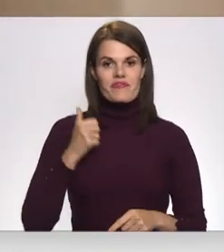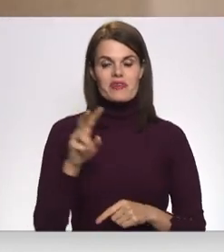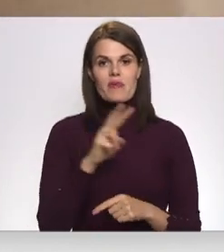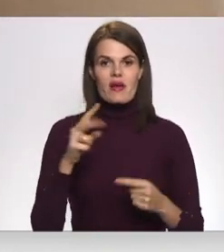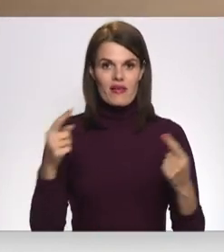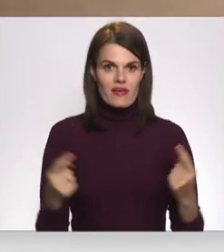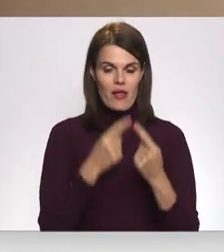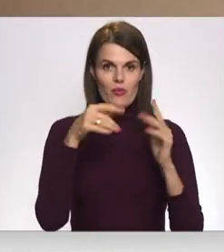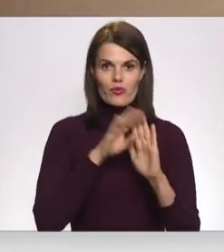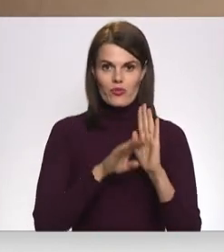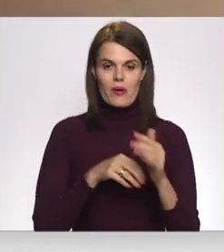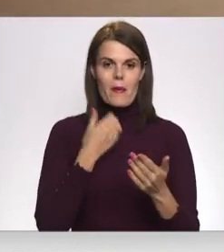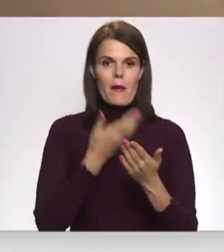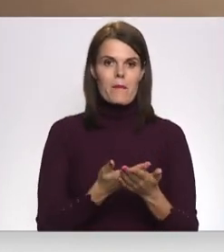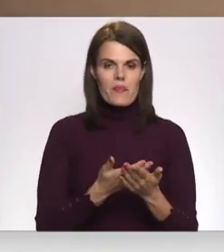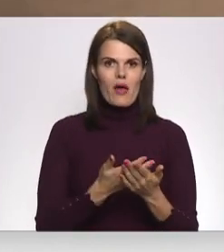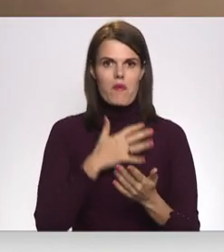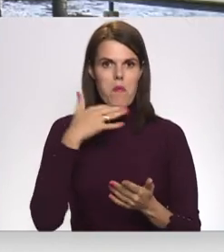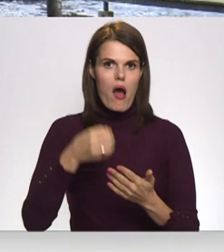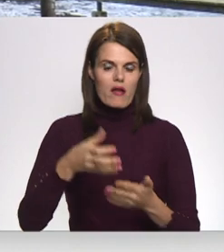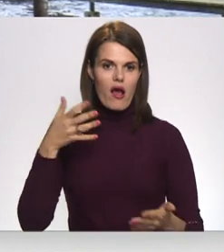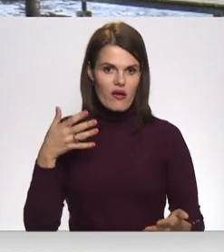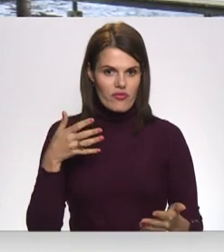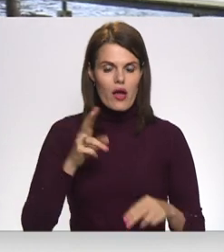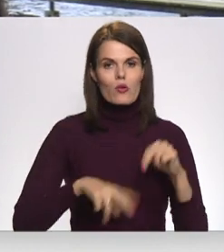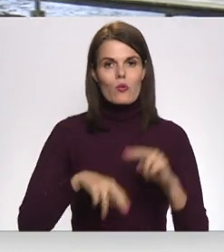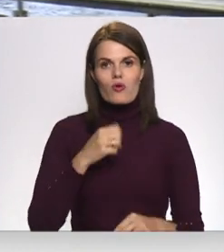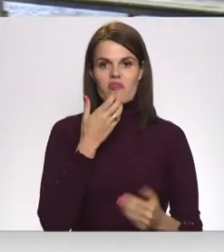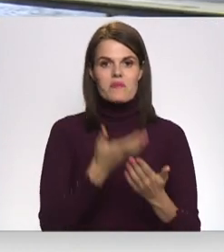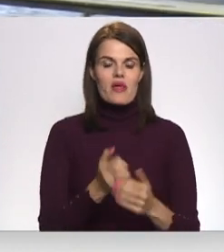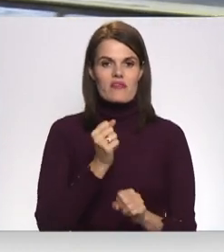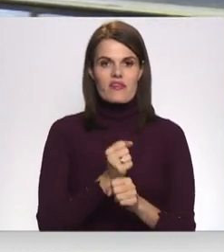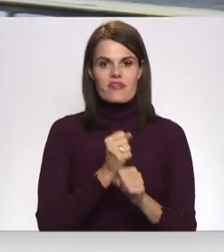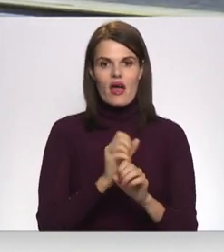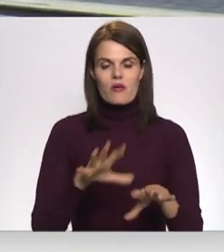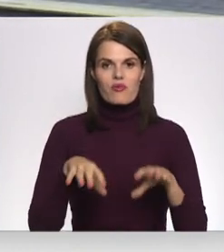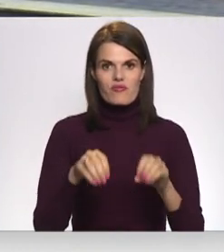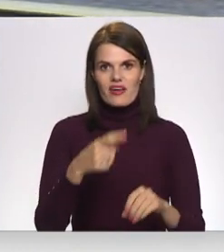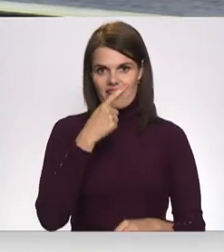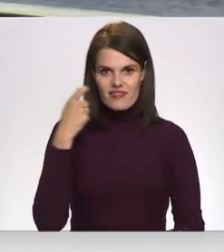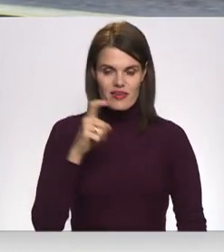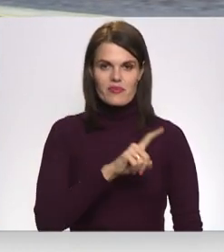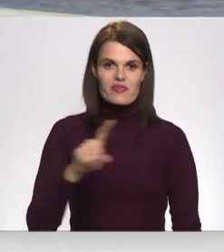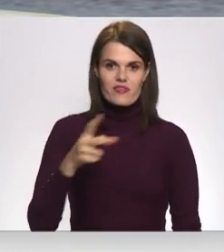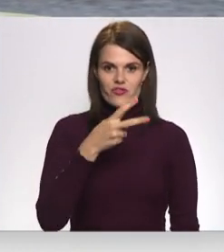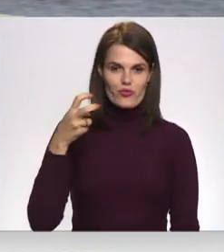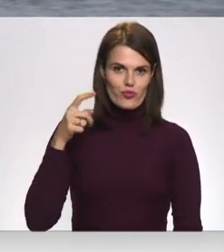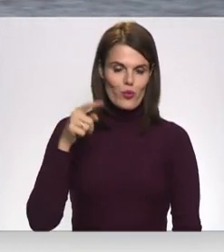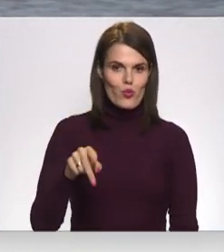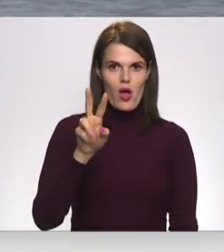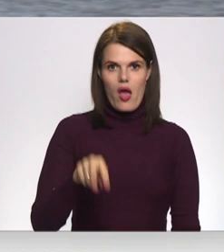atbildas kritērijiem, piedāvājas pārāk augstu summu. Būvnieki piedāvājuši darbus veikt par 100 līdz 200 tūkstošiem